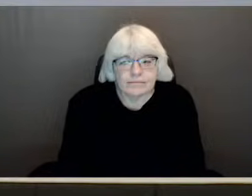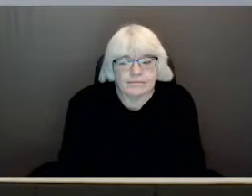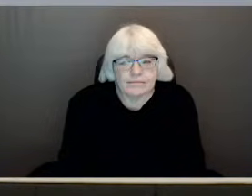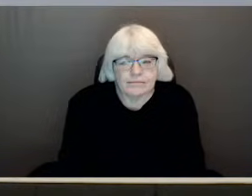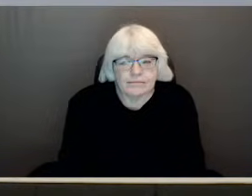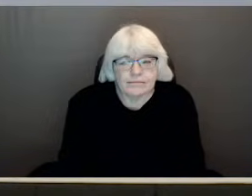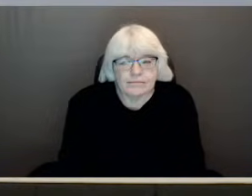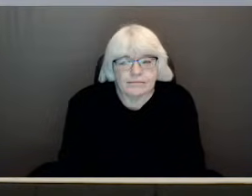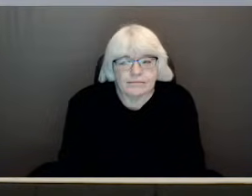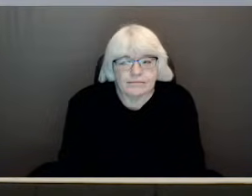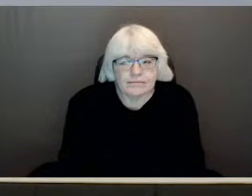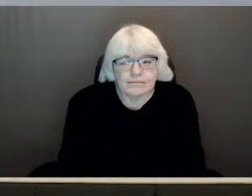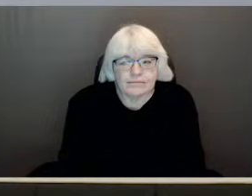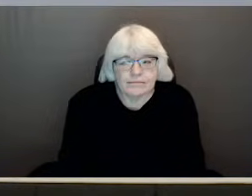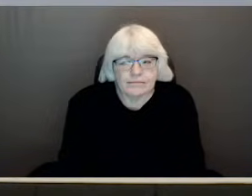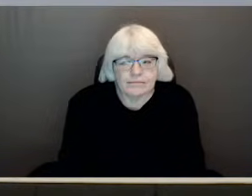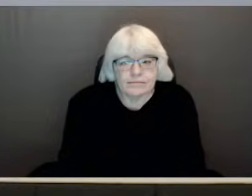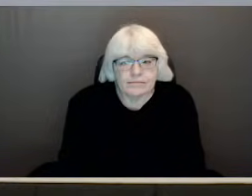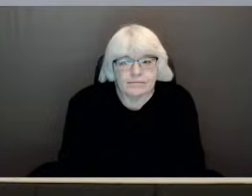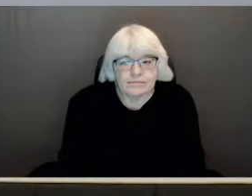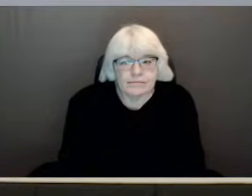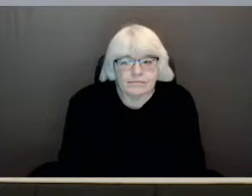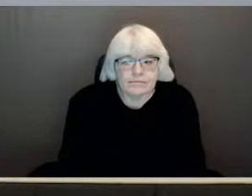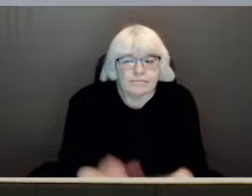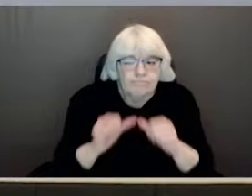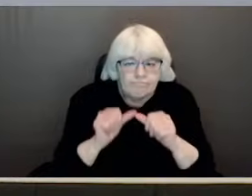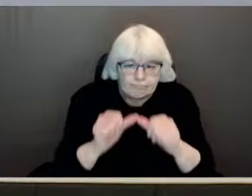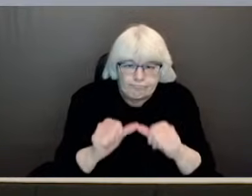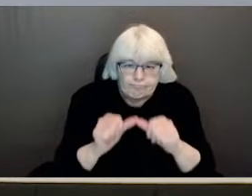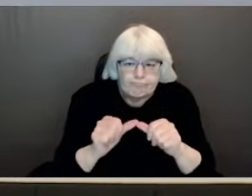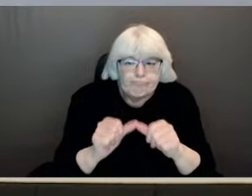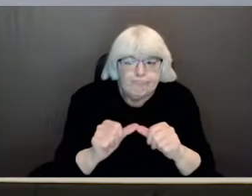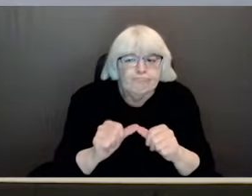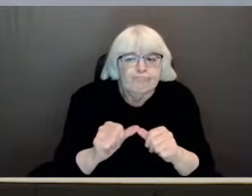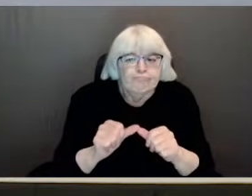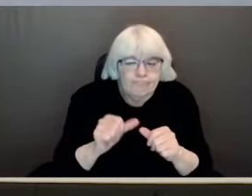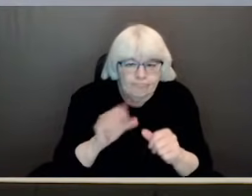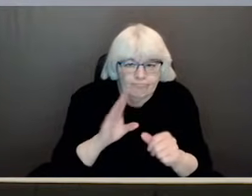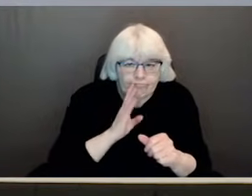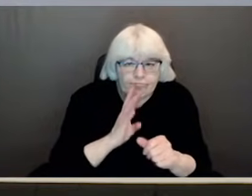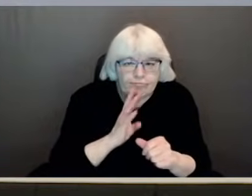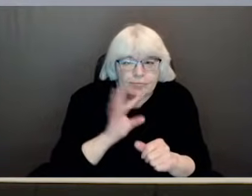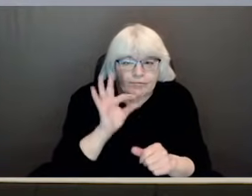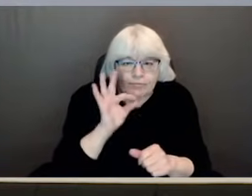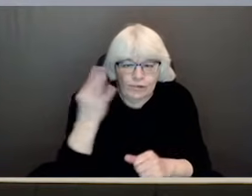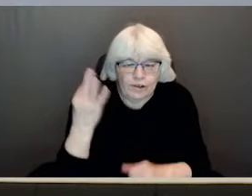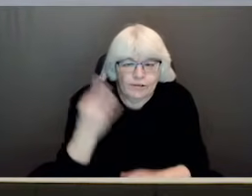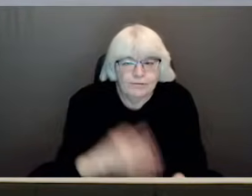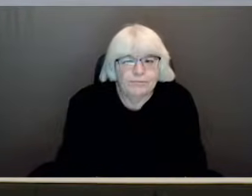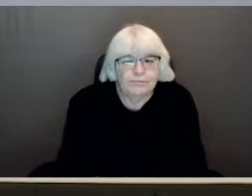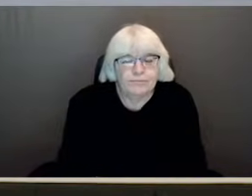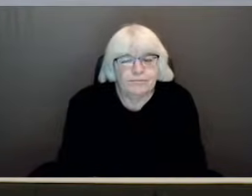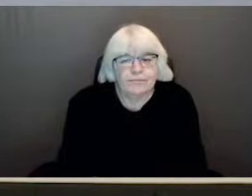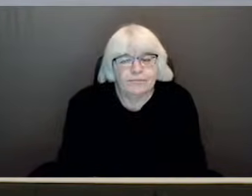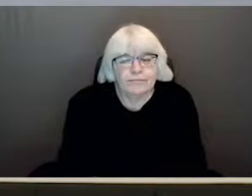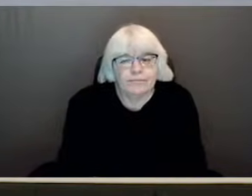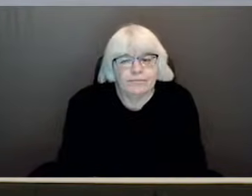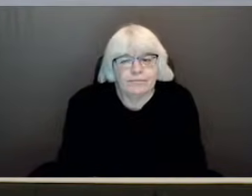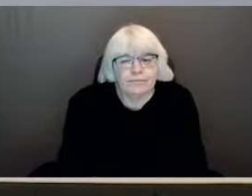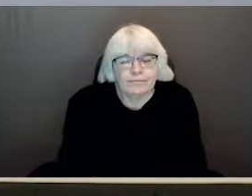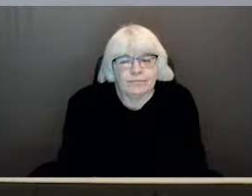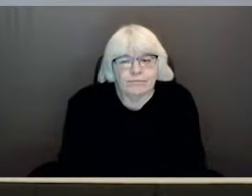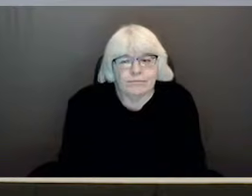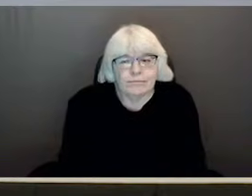Docteur Morrison, est-ce qu'on peut faire un point sur la 3e dose, les fameux boosters? Est-ce que vous pouvez nous expliquer, est-ce que vous avez